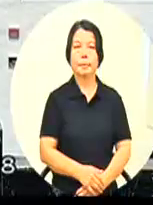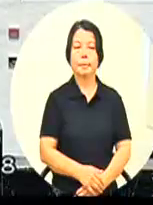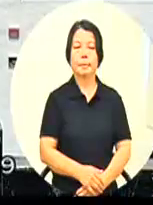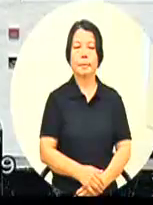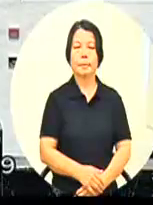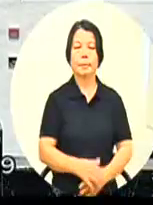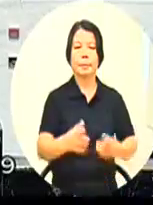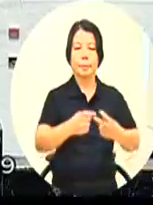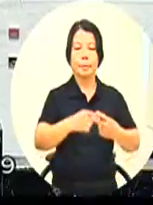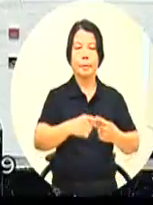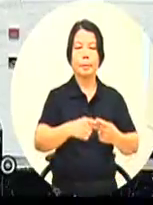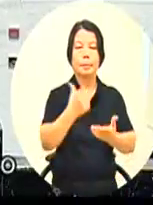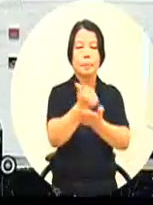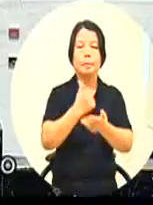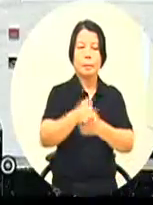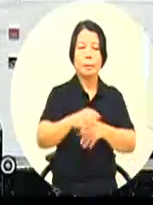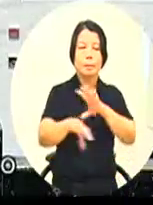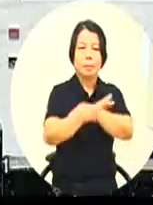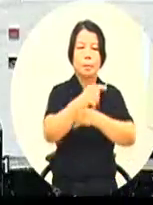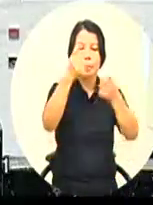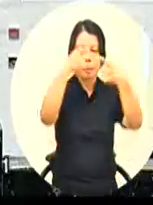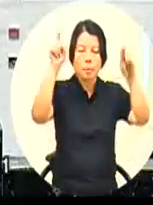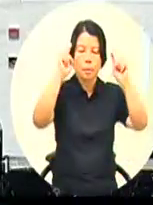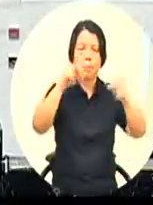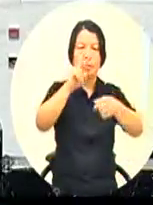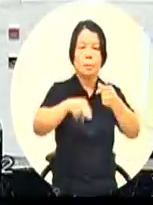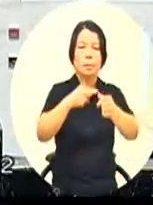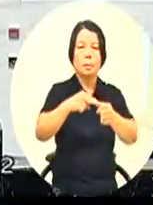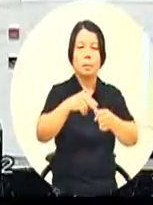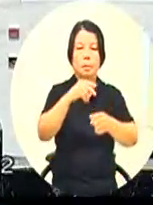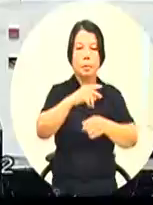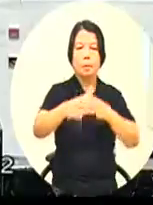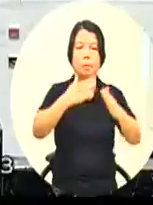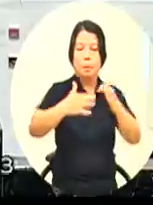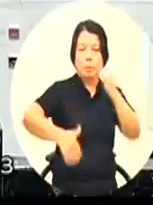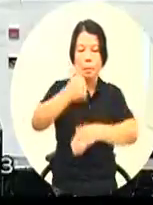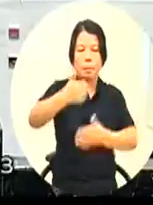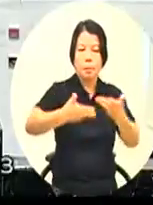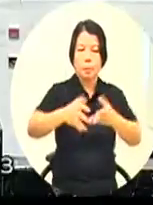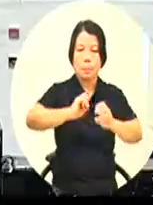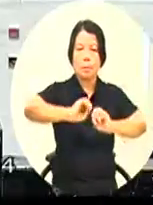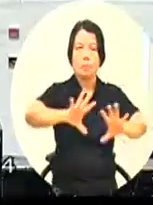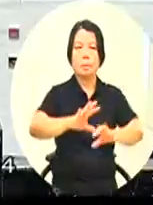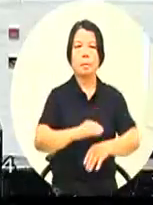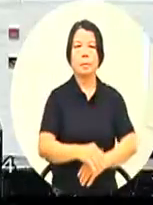第二位，我们请空大刘校长做业务报告。